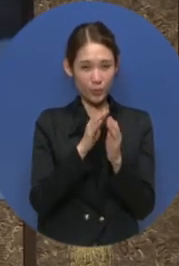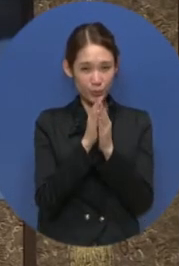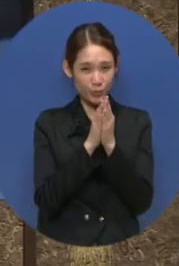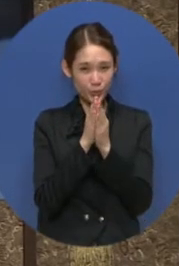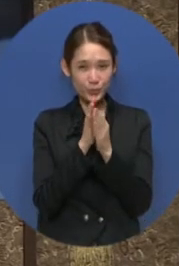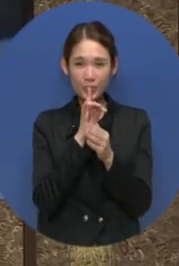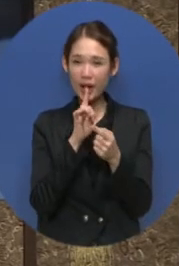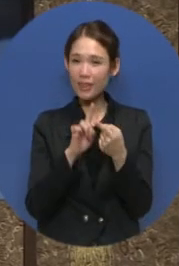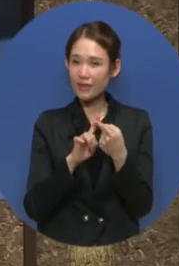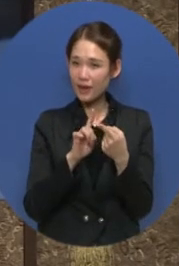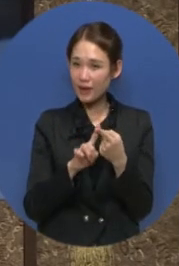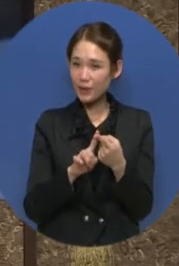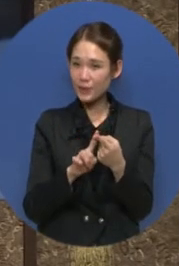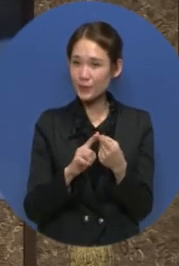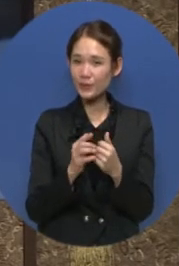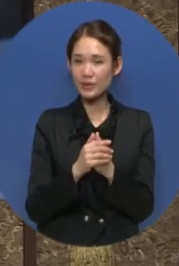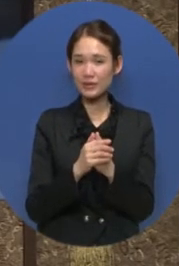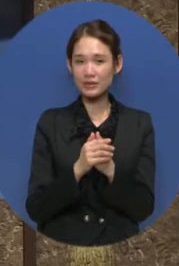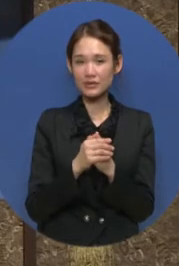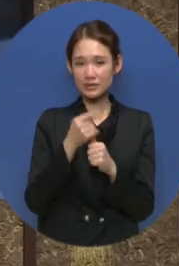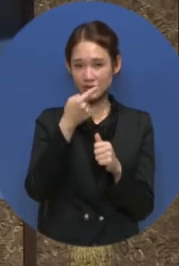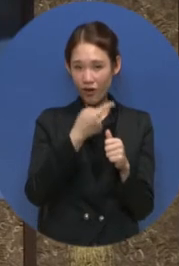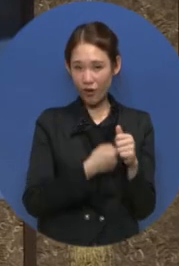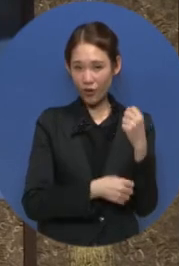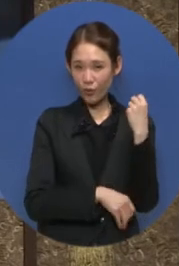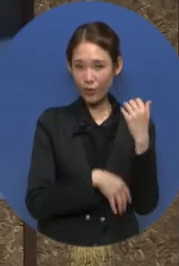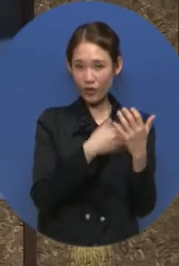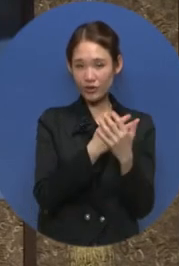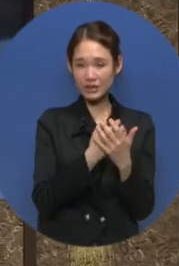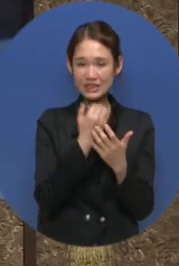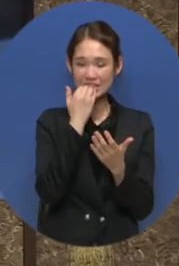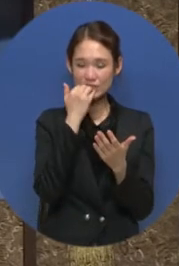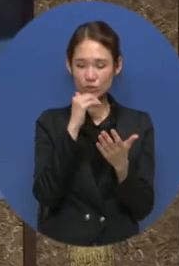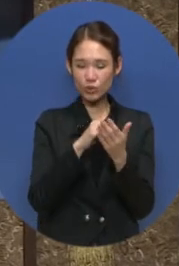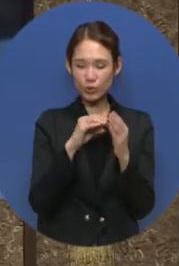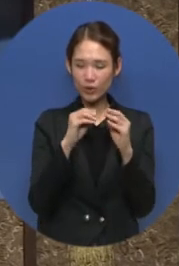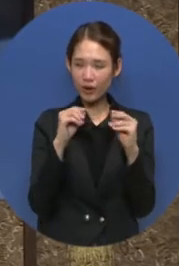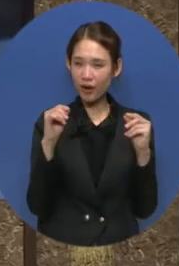우리가 그 천연에다가 그 돌가루 있잖아요.